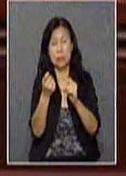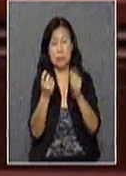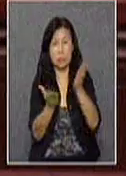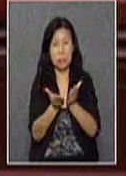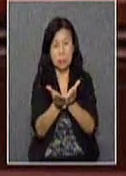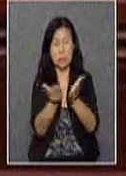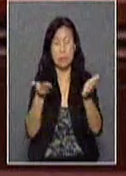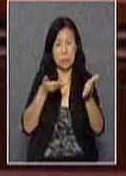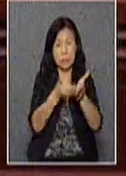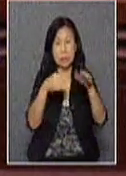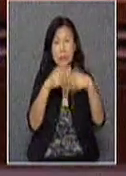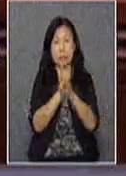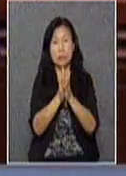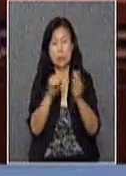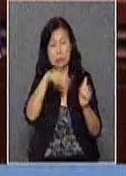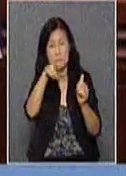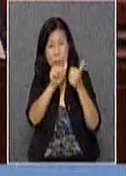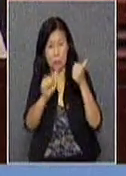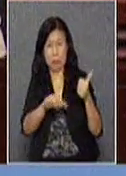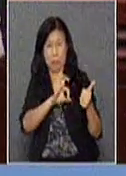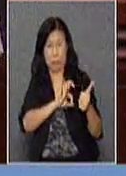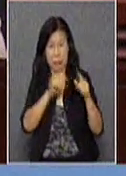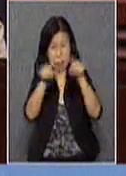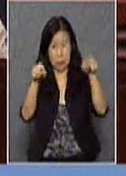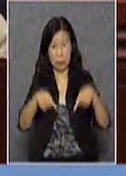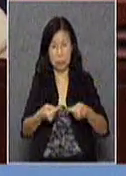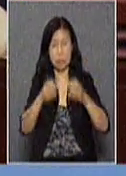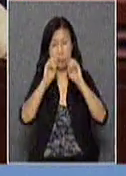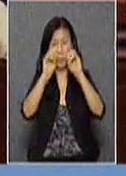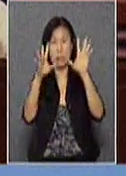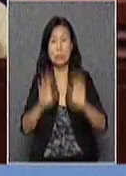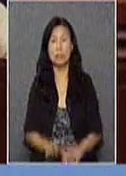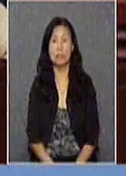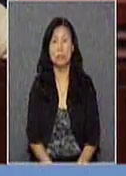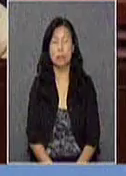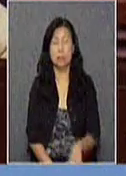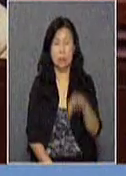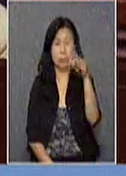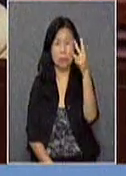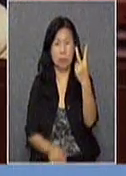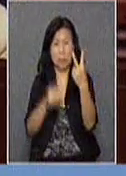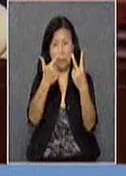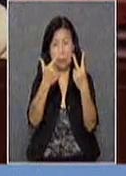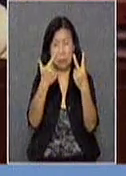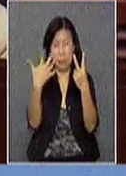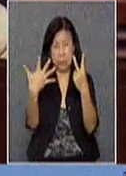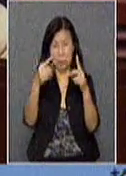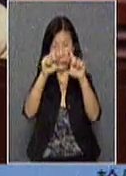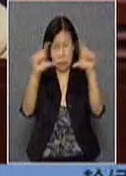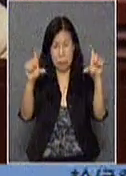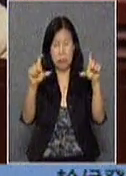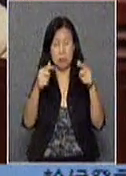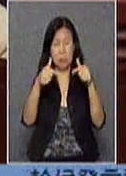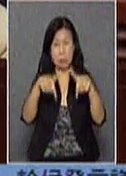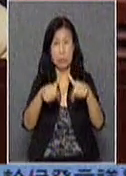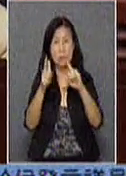調查委員會嘅報告裏面指出，其中第285段講南丫四號